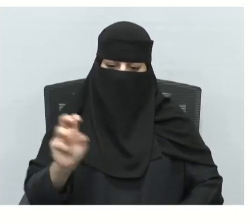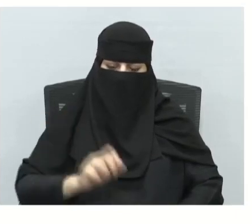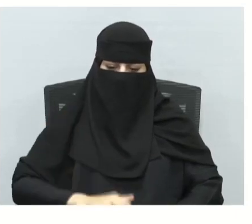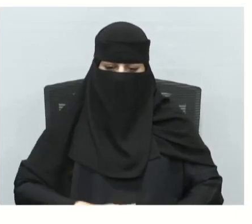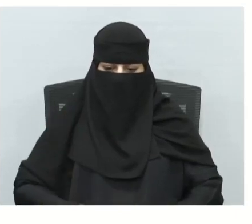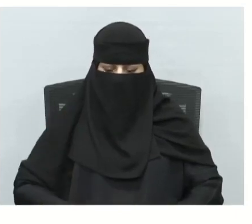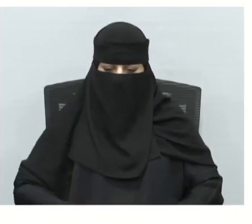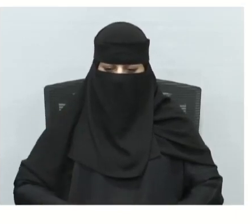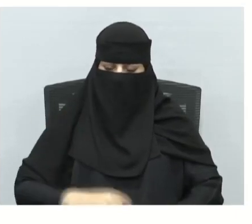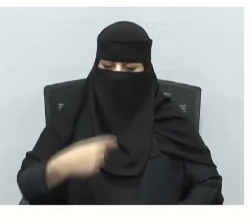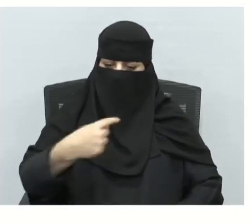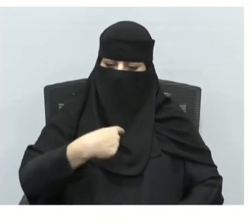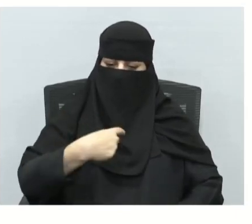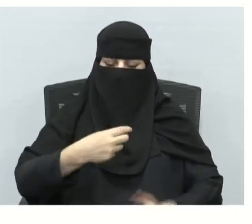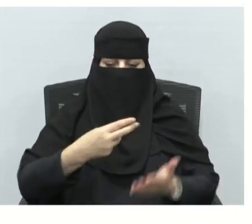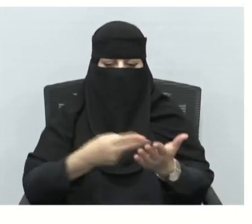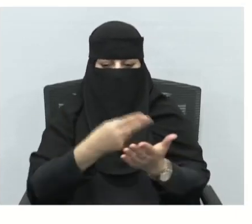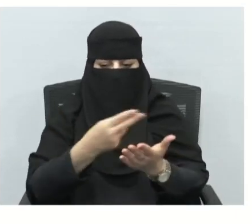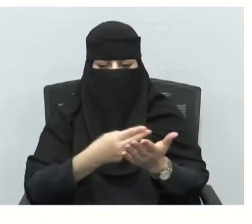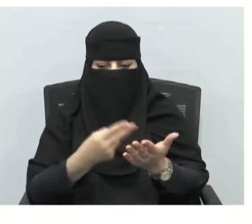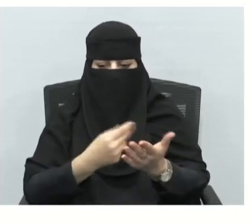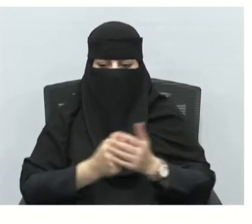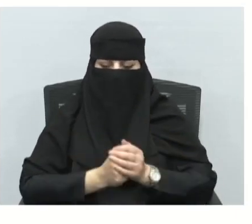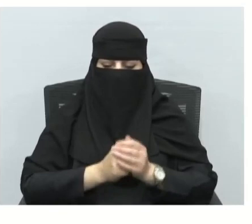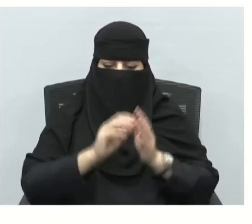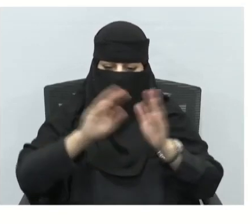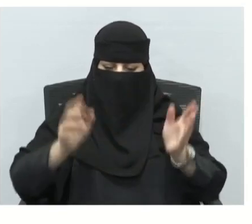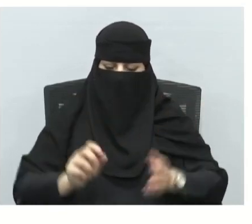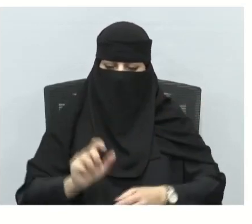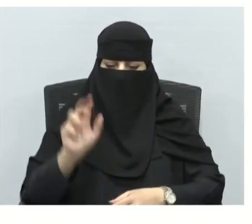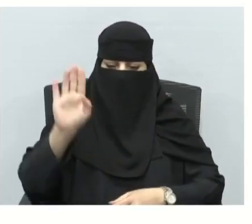نوره انا الون سله